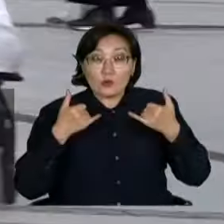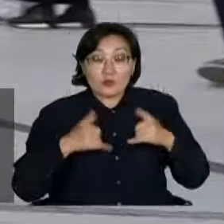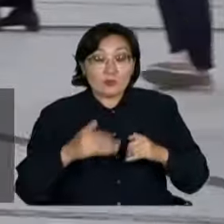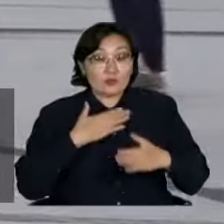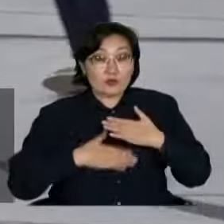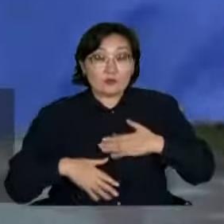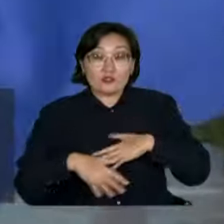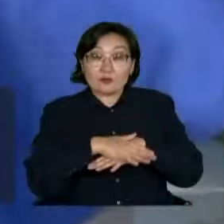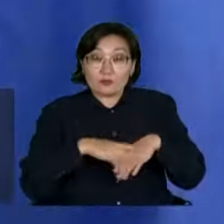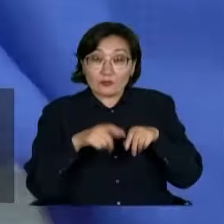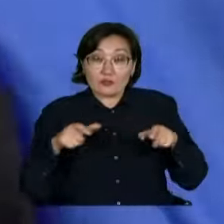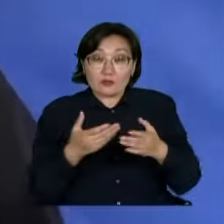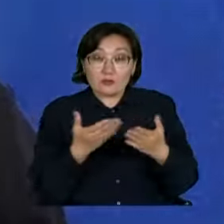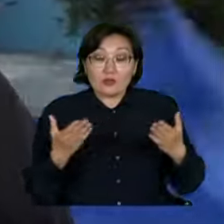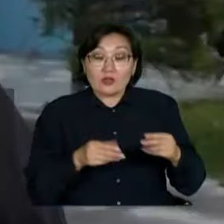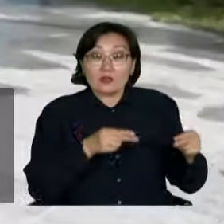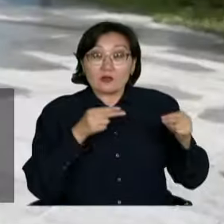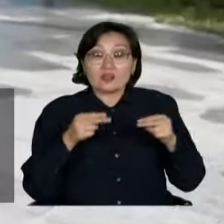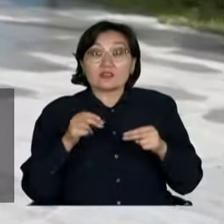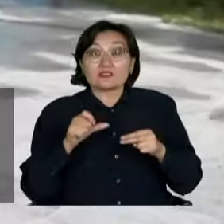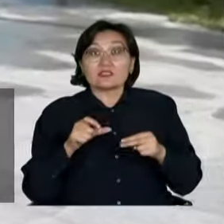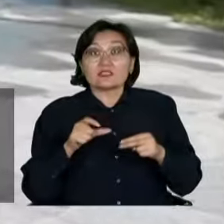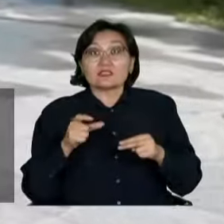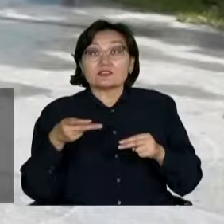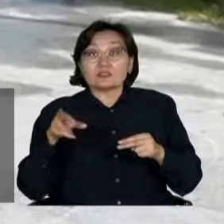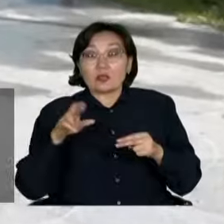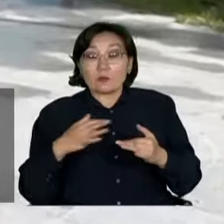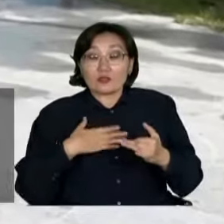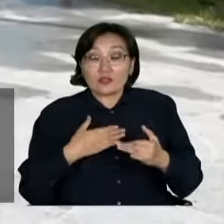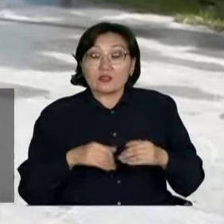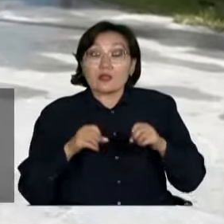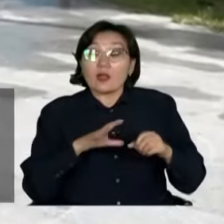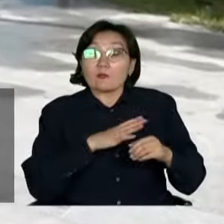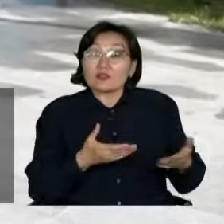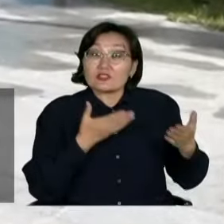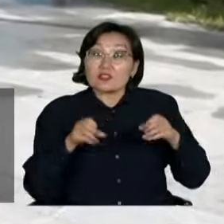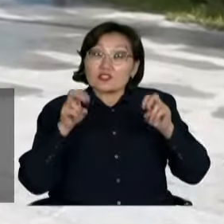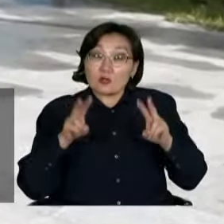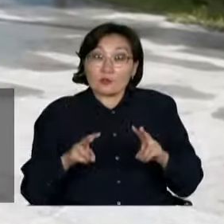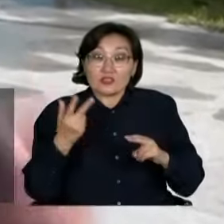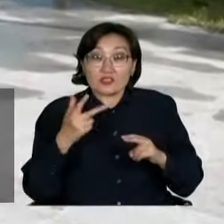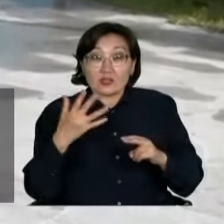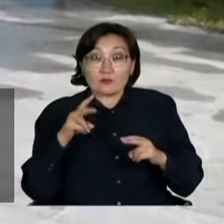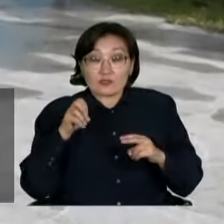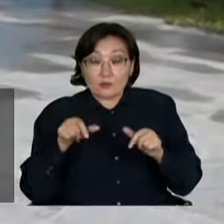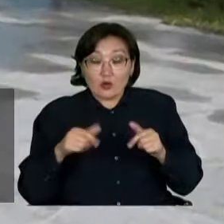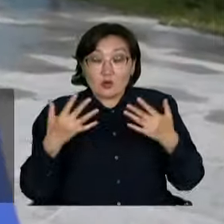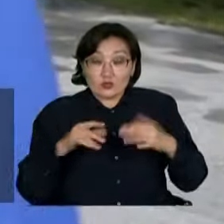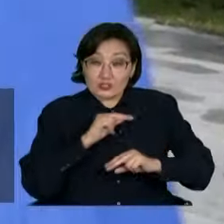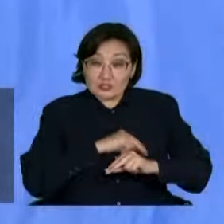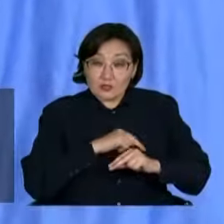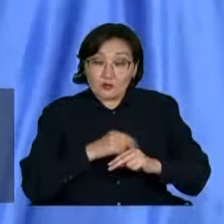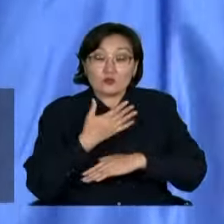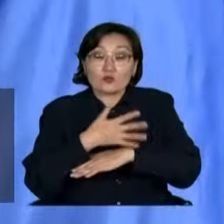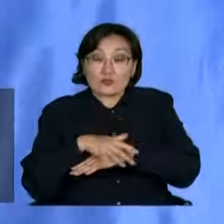радуя публику. Мы приехали из Эстонии. Мы были приглашены специально, потому что мы 35 лет уже работаем на